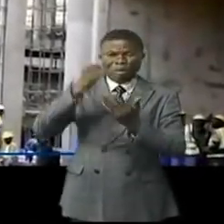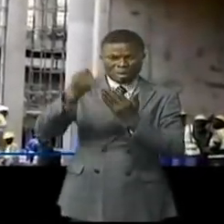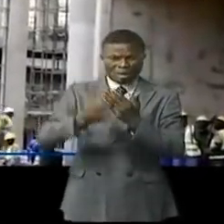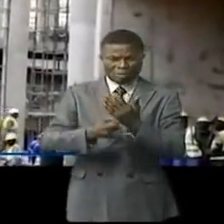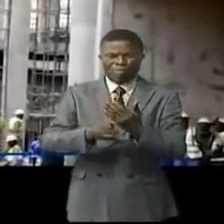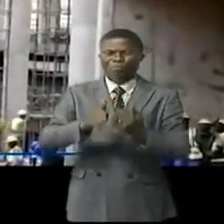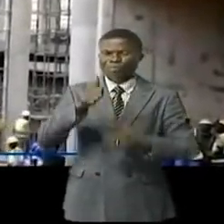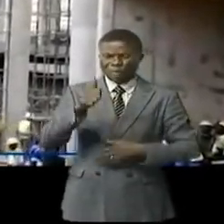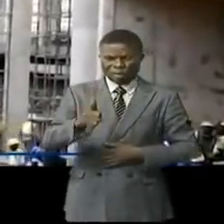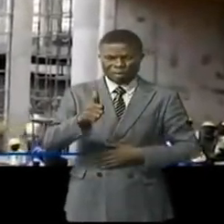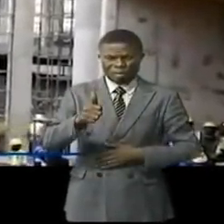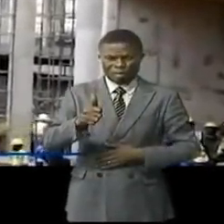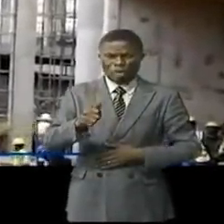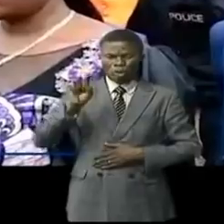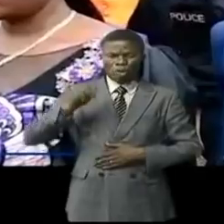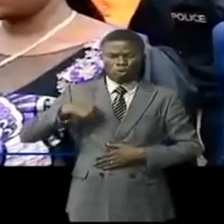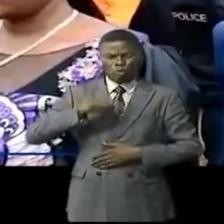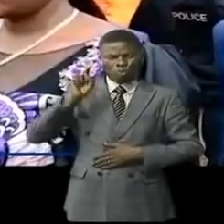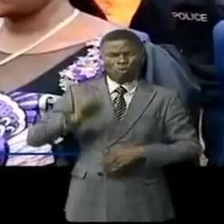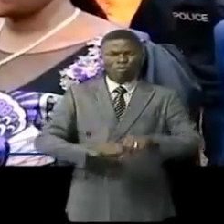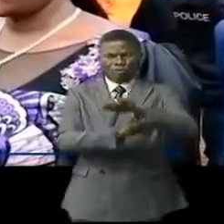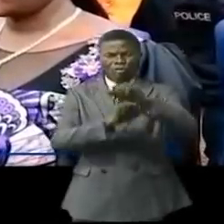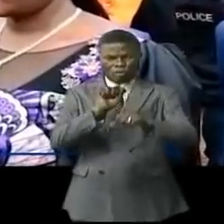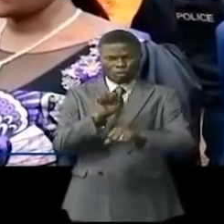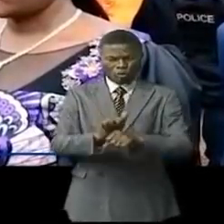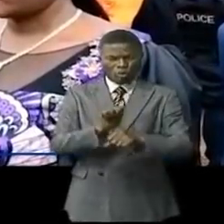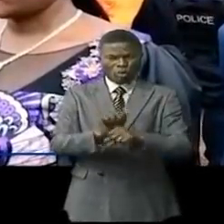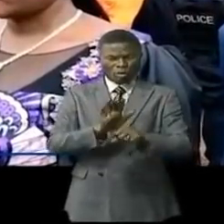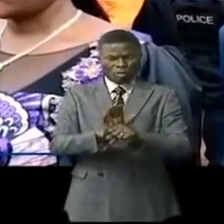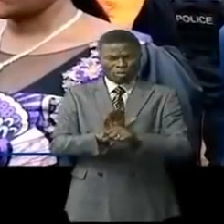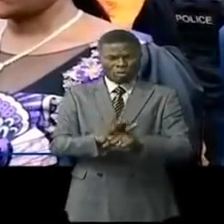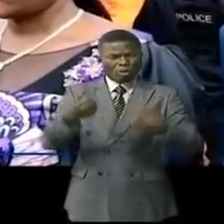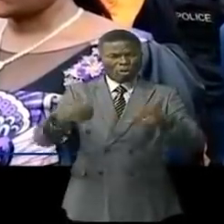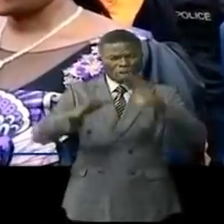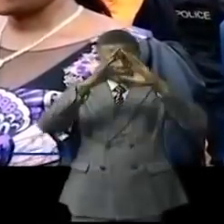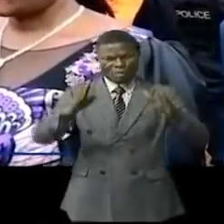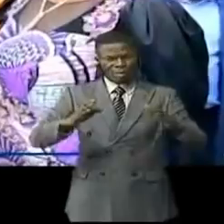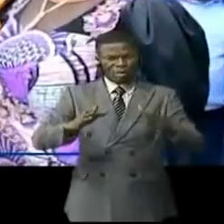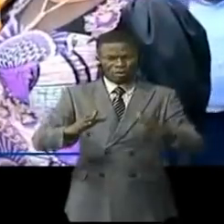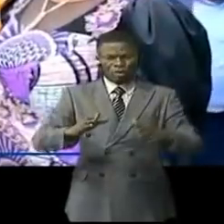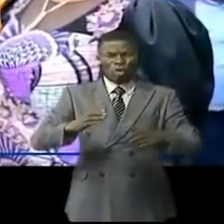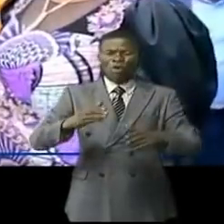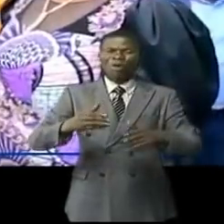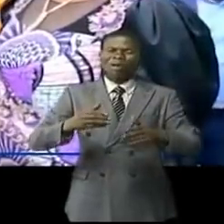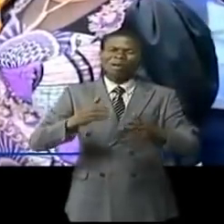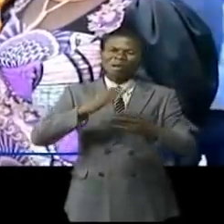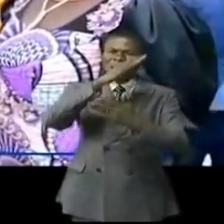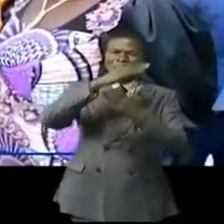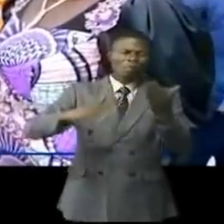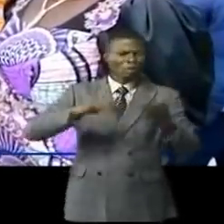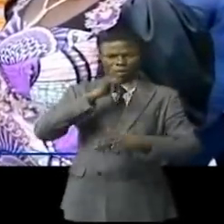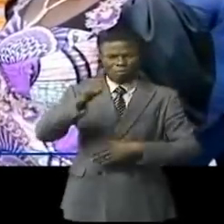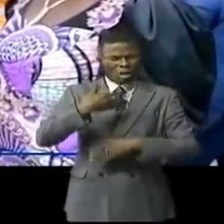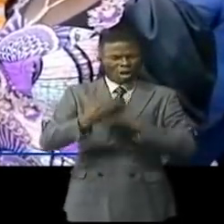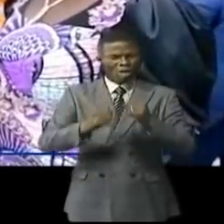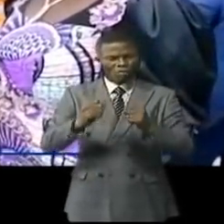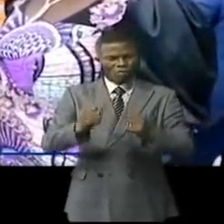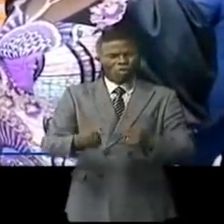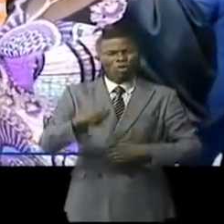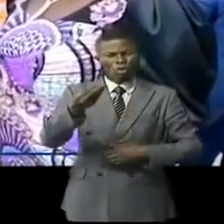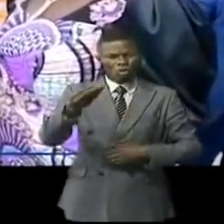ambitieux, il est à soutenir et nous ne devons plus rester sur des chantiers inachevés. Nous devons tout mettre en œuvre pour que ce chantier